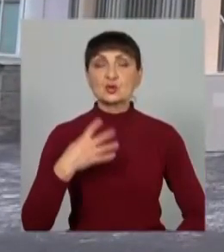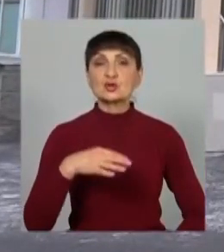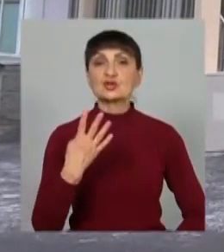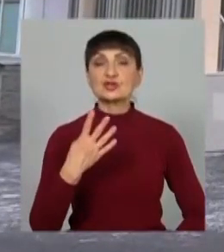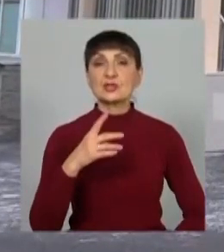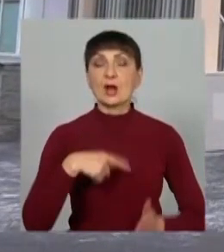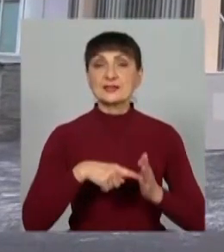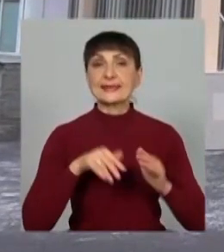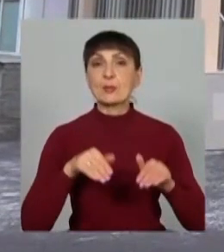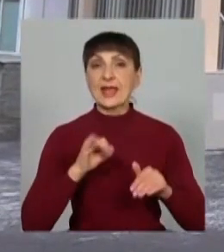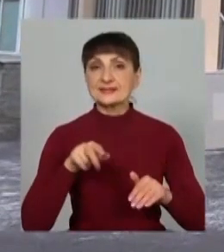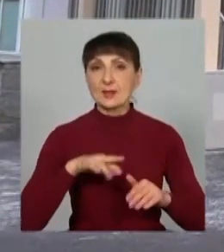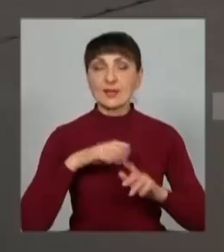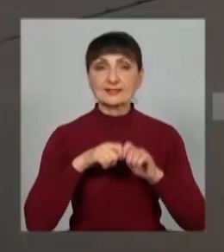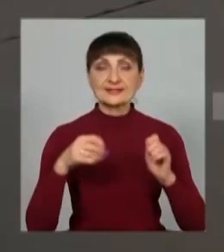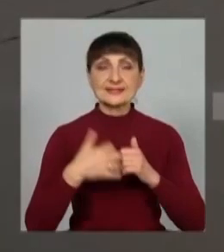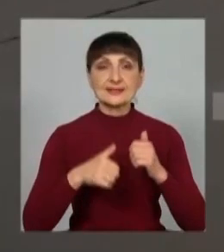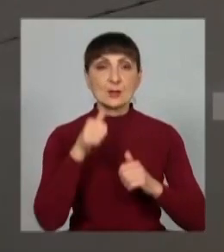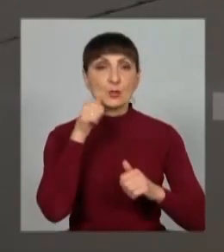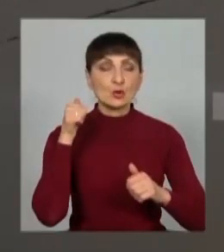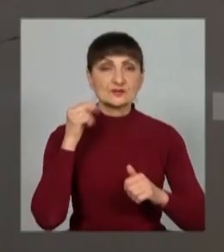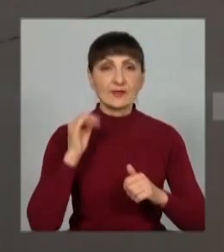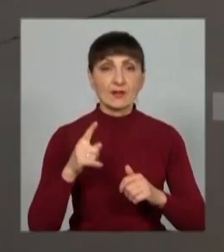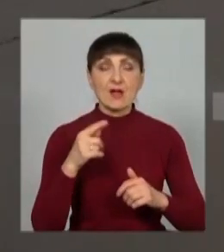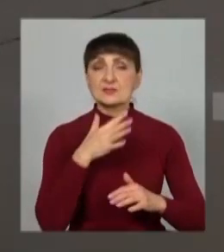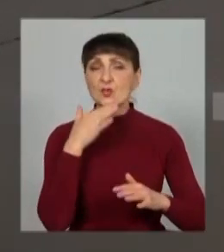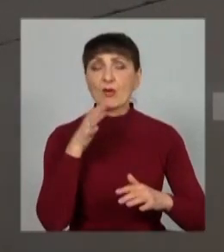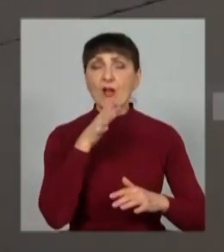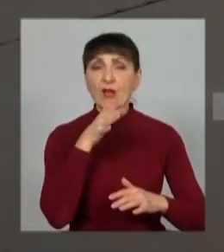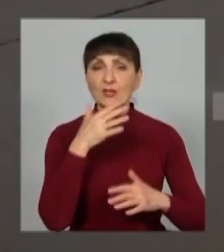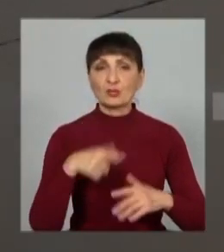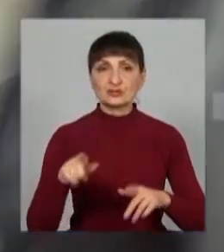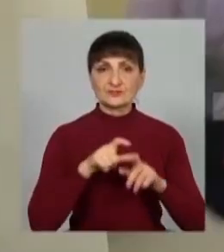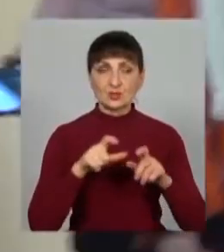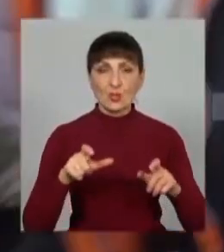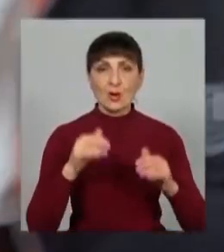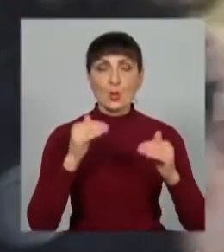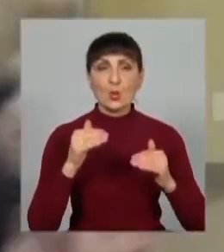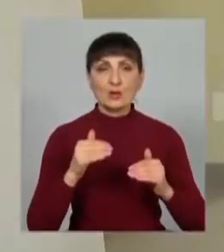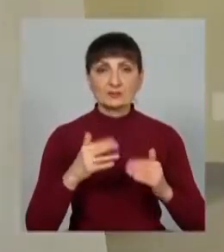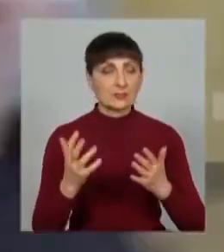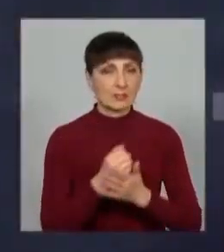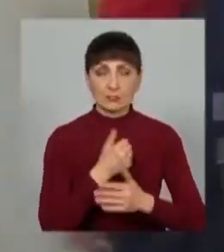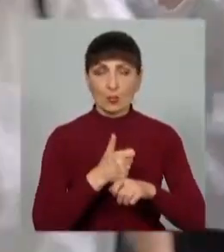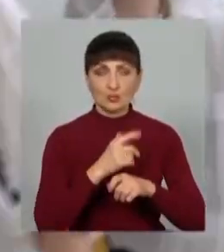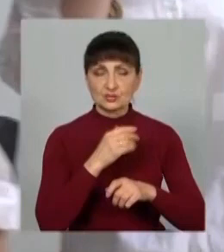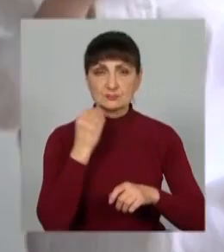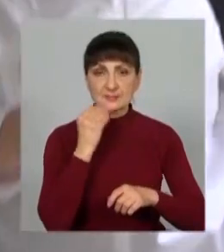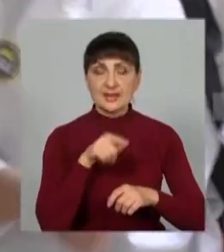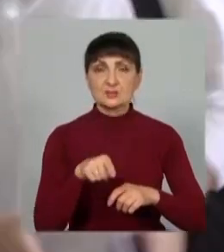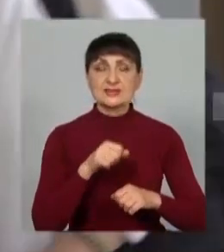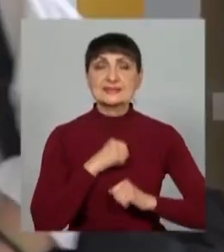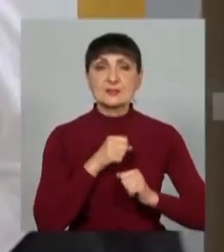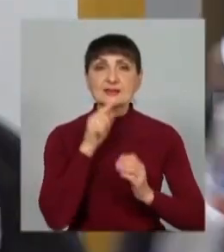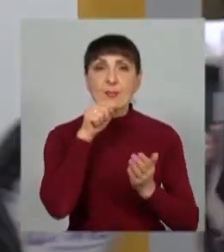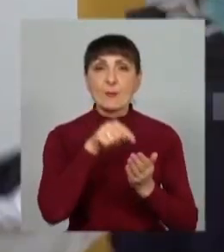144-я городская гимназия была открыта в середине прошлой эпохи. За многие десятилетия в учебном заведении уровень знаний достиг небывалых высот. Сюда стремятся